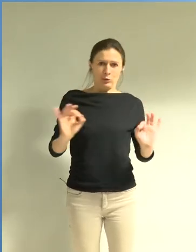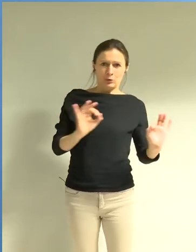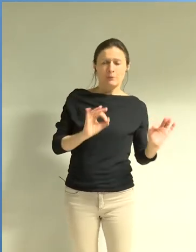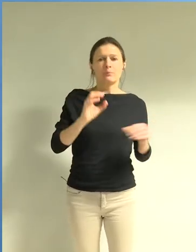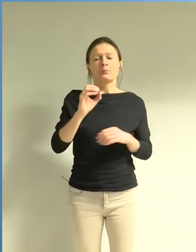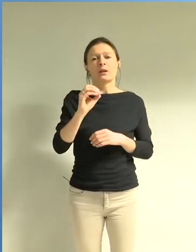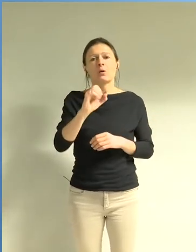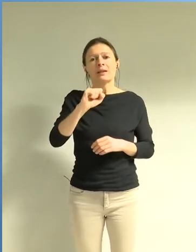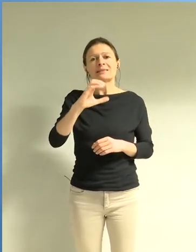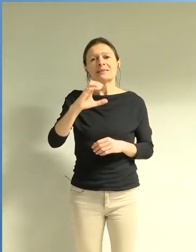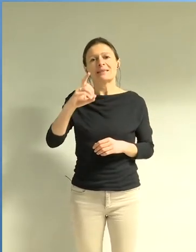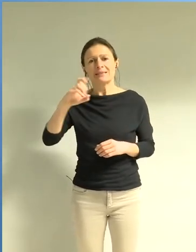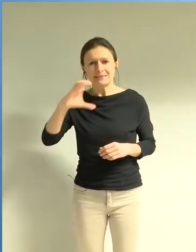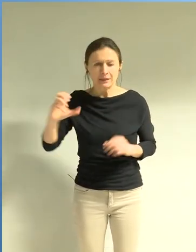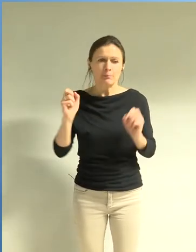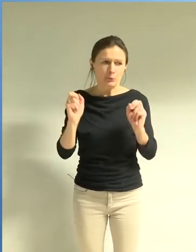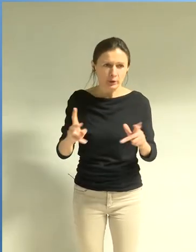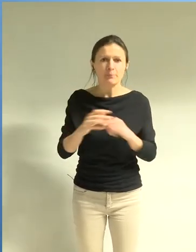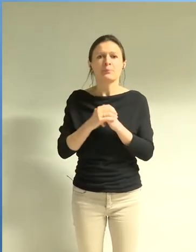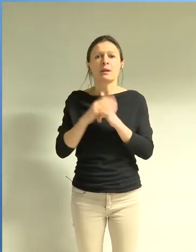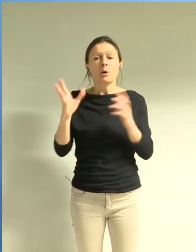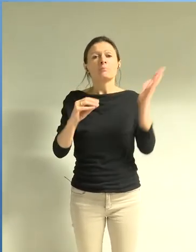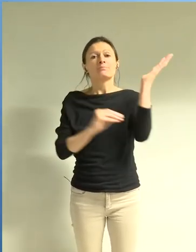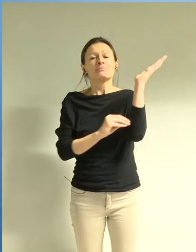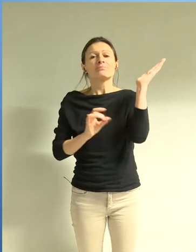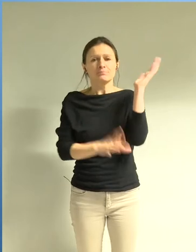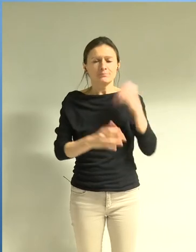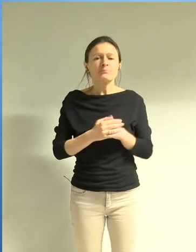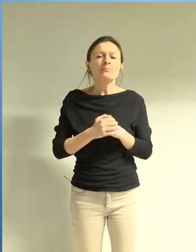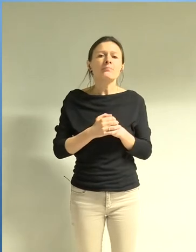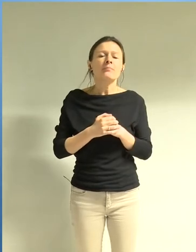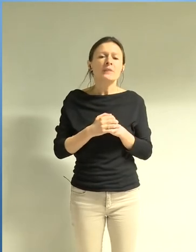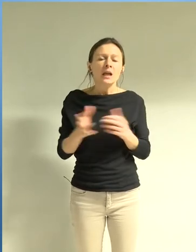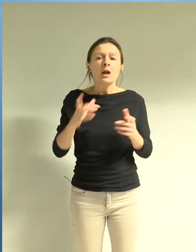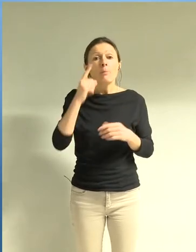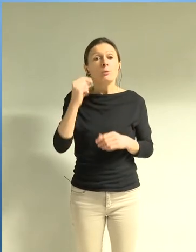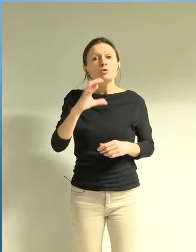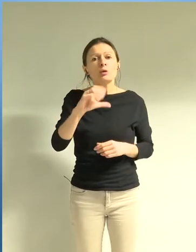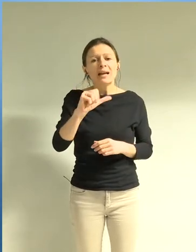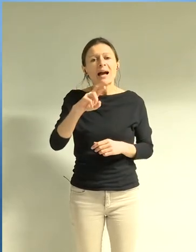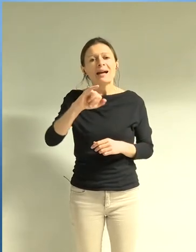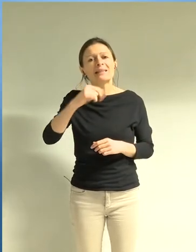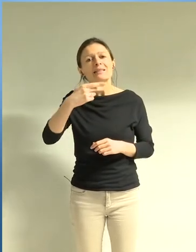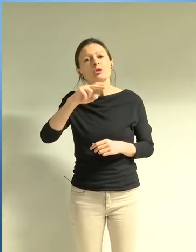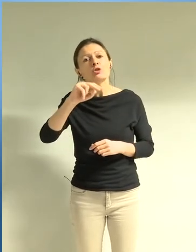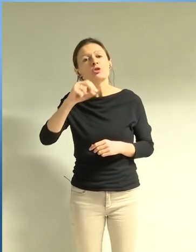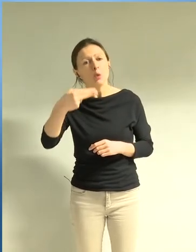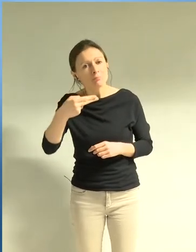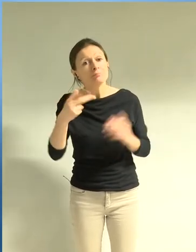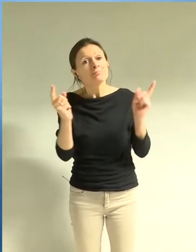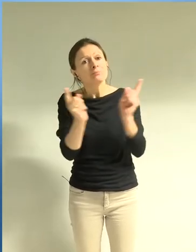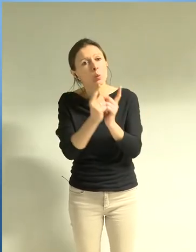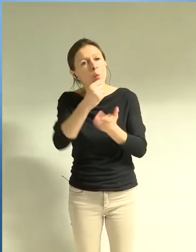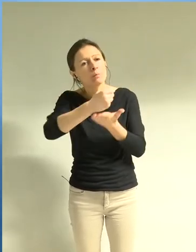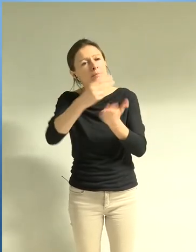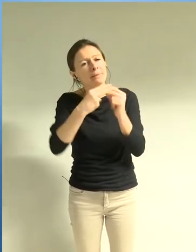donc se veut cet amendement pardon est repoussé monsieur carignan pour une rapide explication de vote le nôtre abondement sur la demande